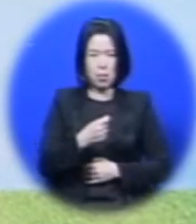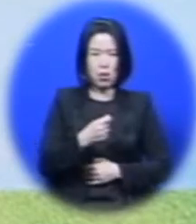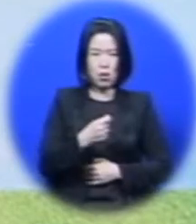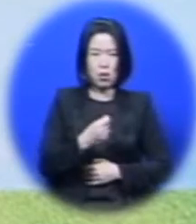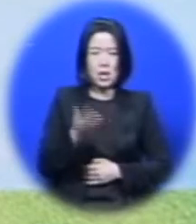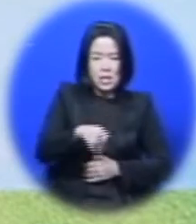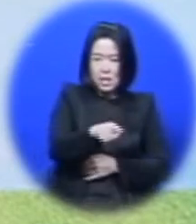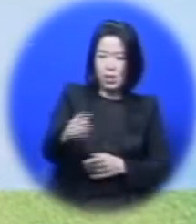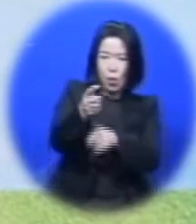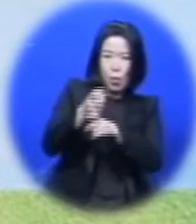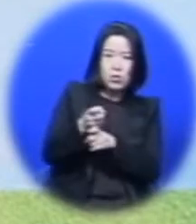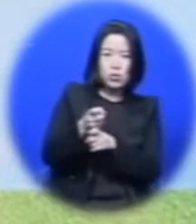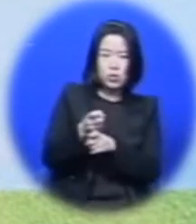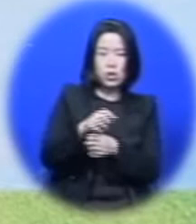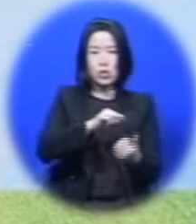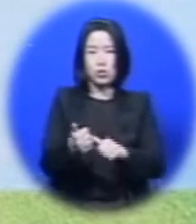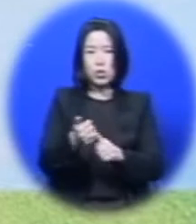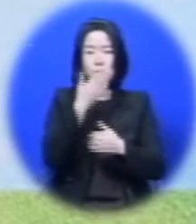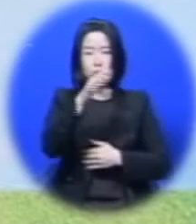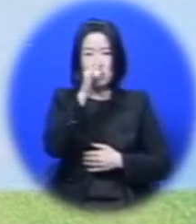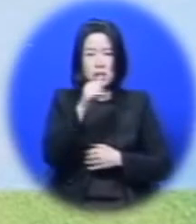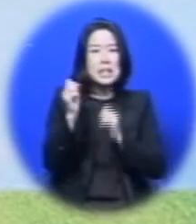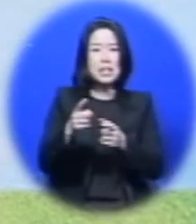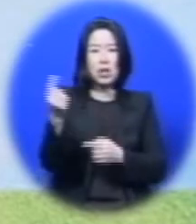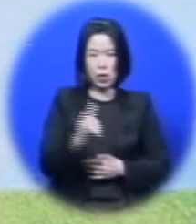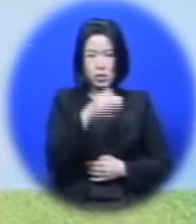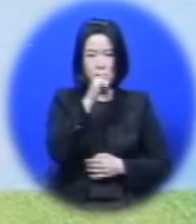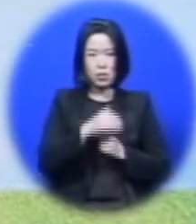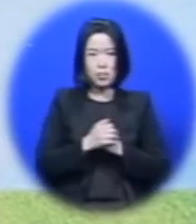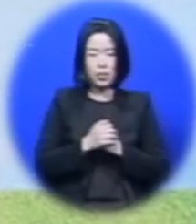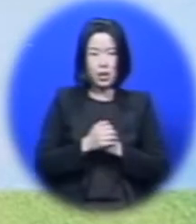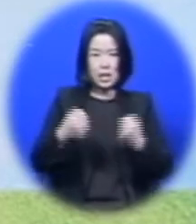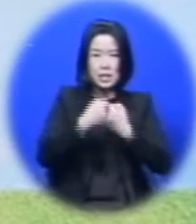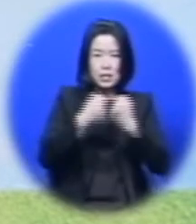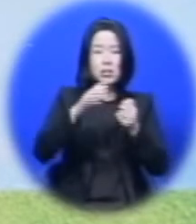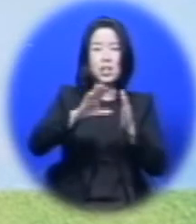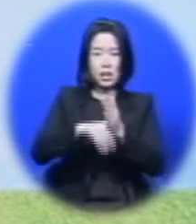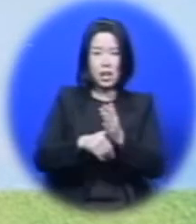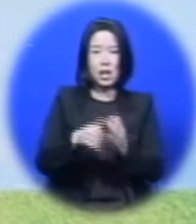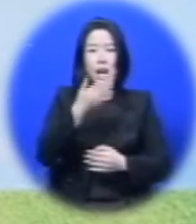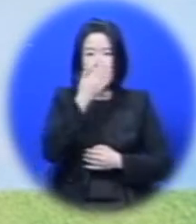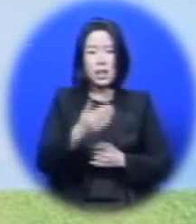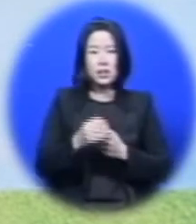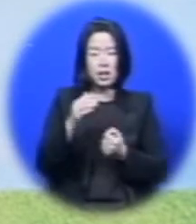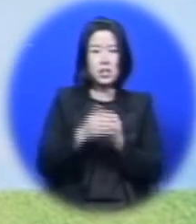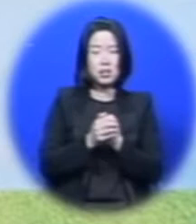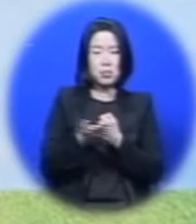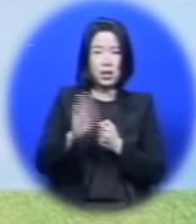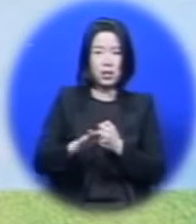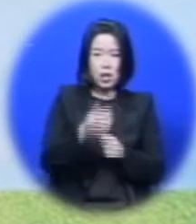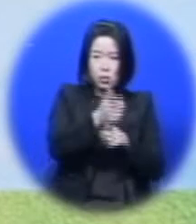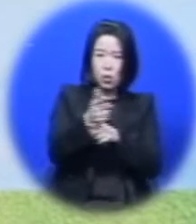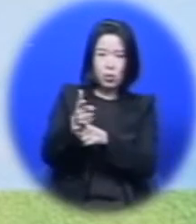그 원수들을 죽일 수 있는 기회가 온 거예요. 전쟁 때니까나 가능한 일이지만 하여튼 그런데 총을